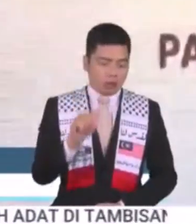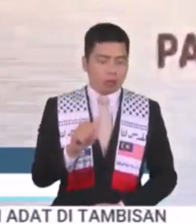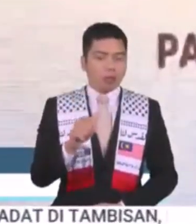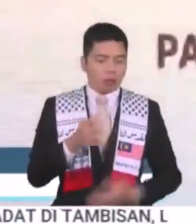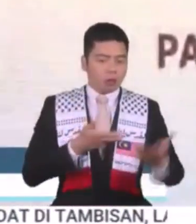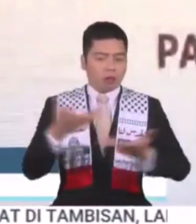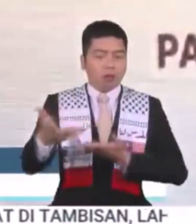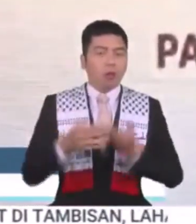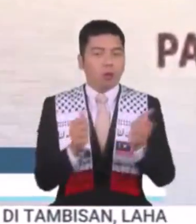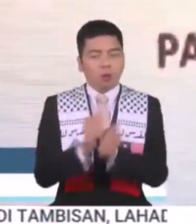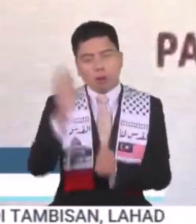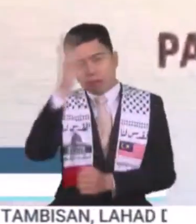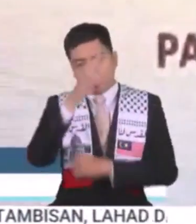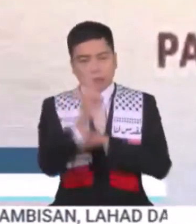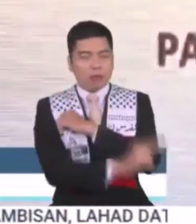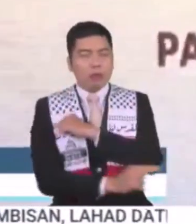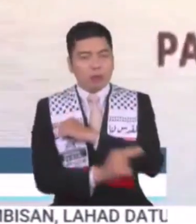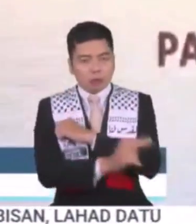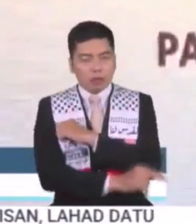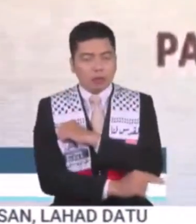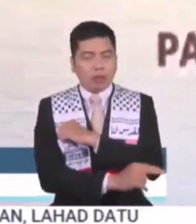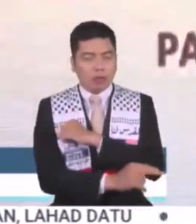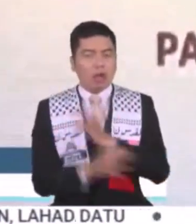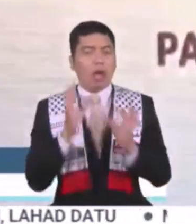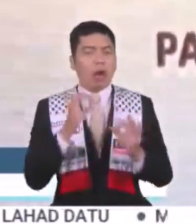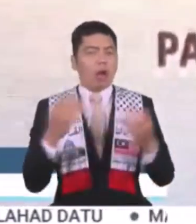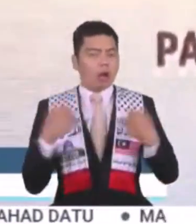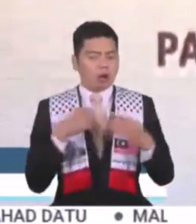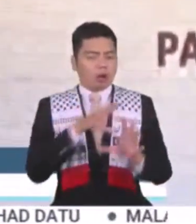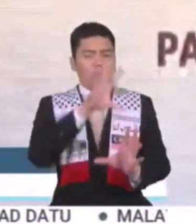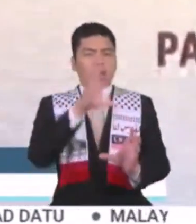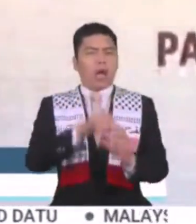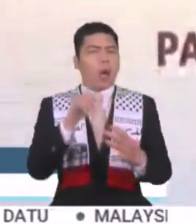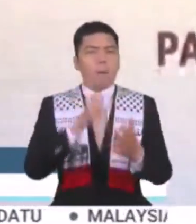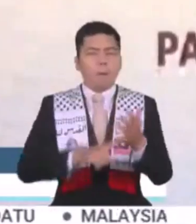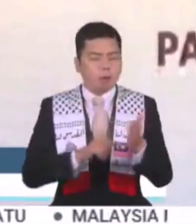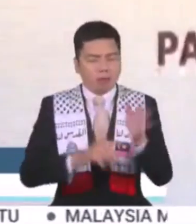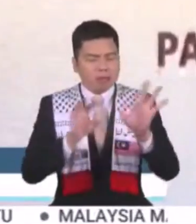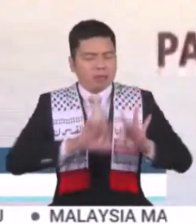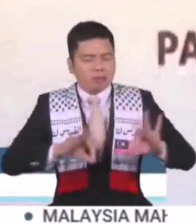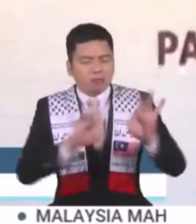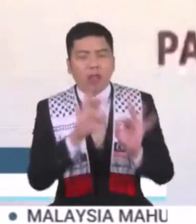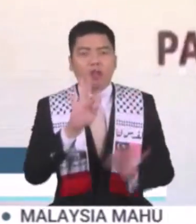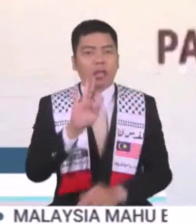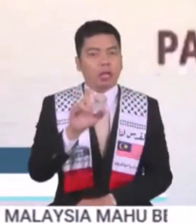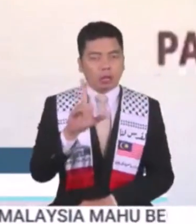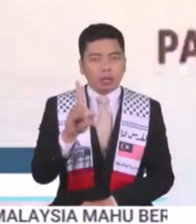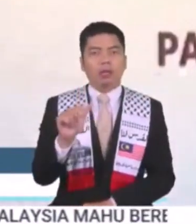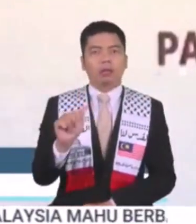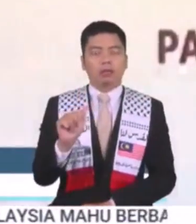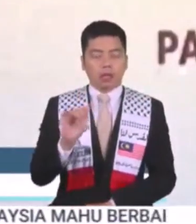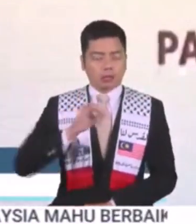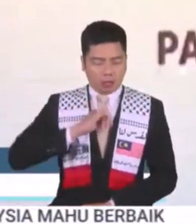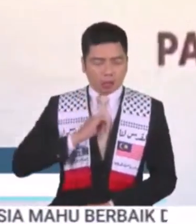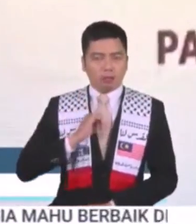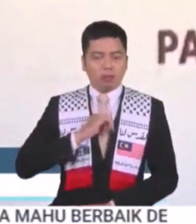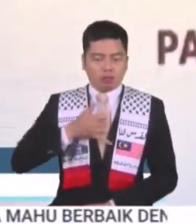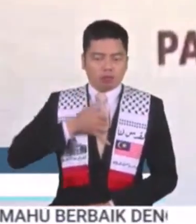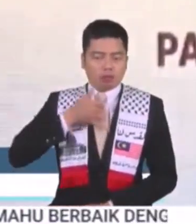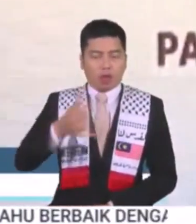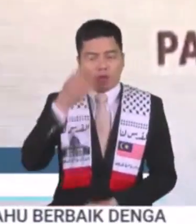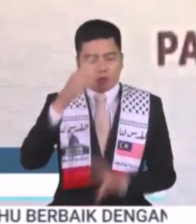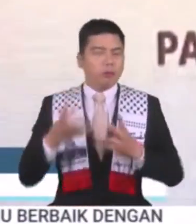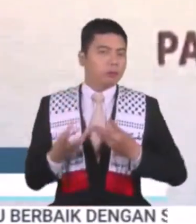dengan kerajaan negeri. Dan kalau ada yang melibatkan soal keperluan Felda, saya akan selesaikan dengan